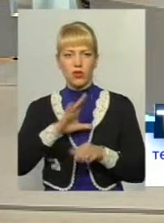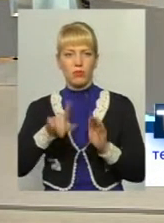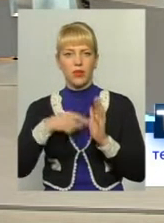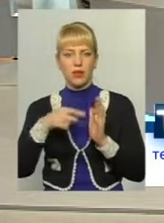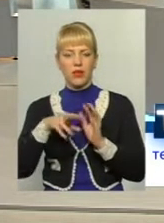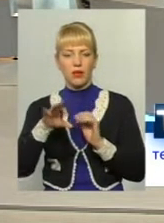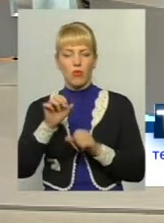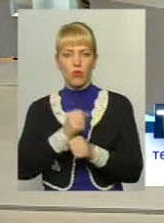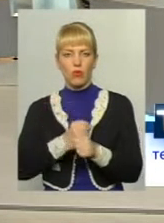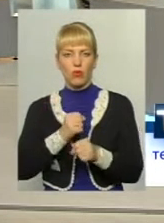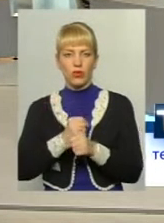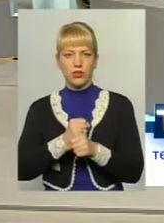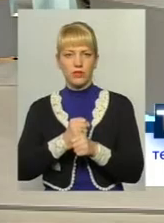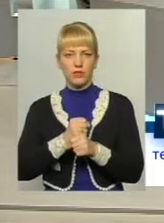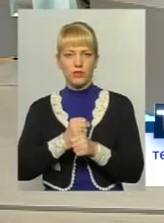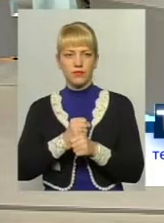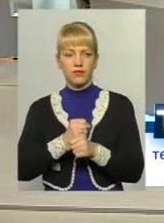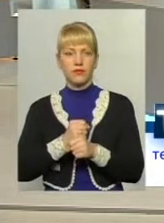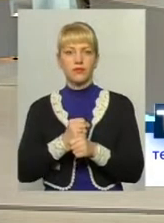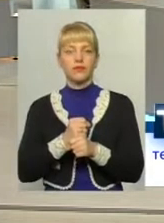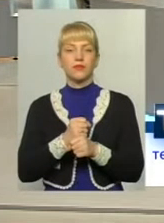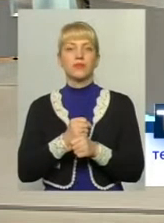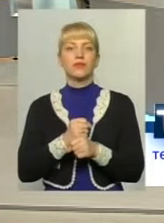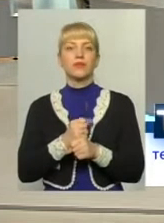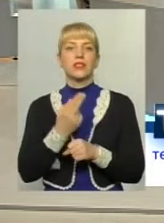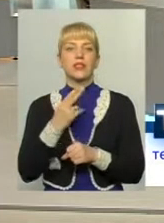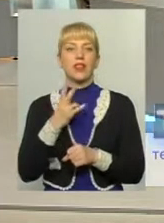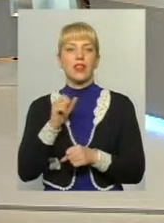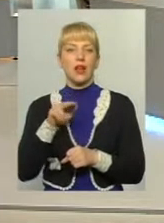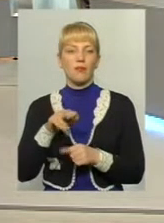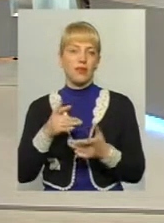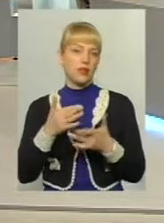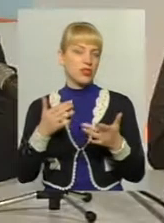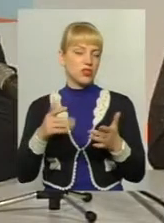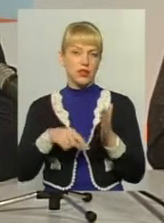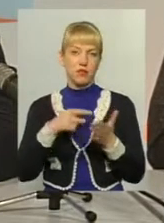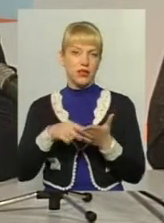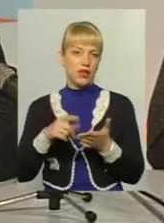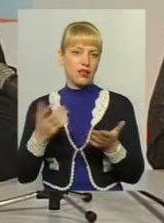іншим питанням. Зокрема, ініціювали по зміну цієї програми по